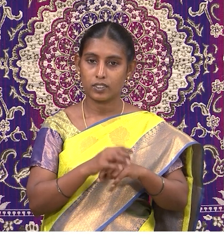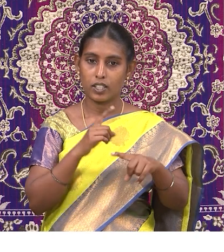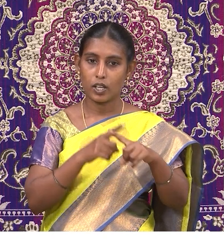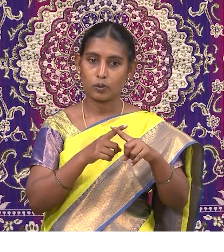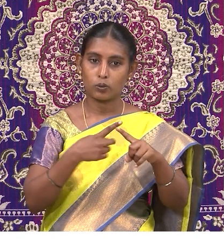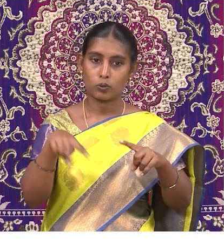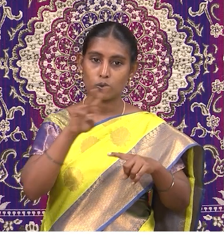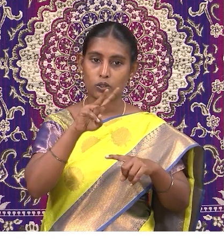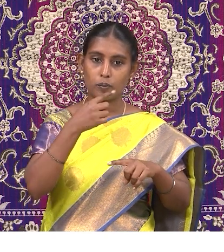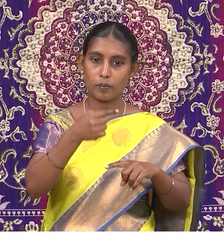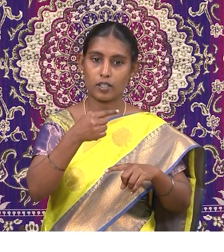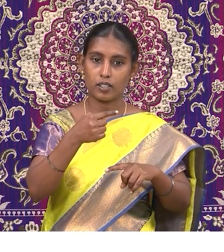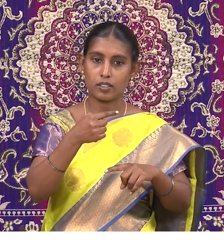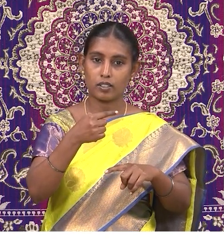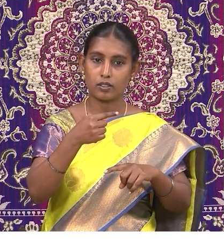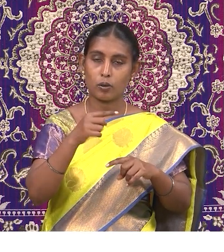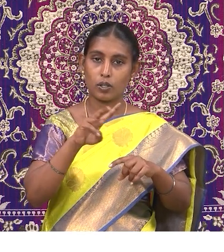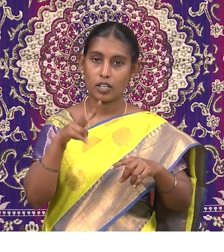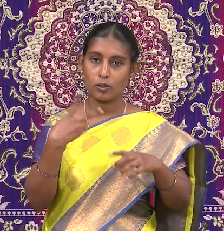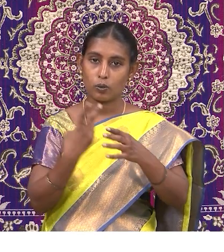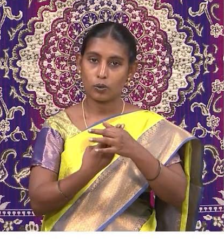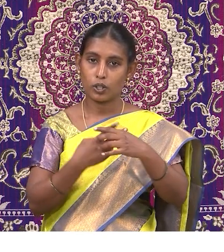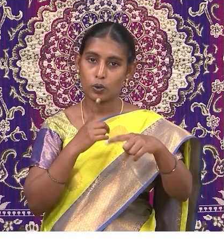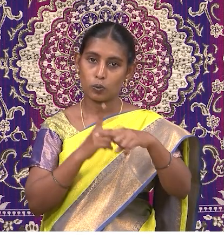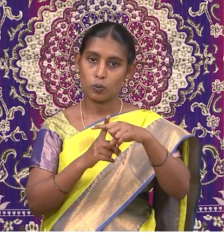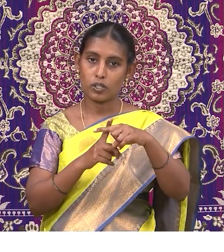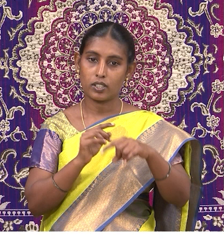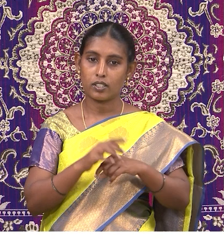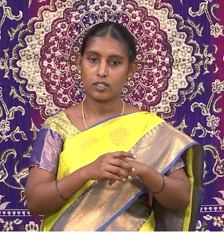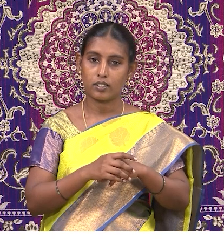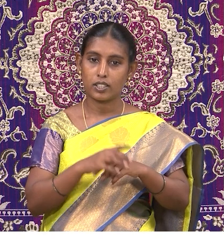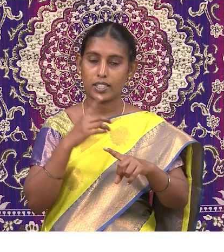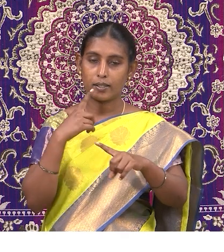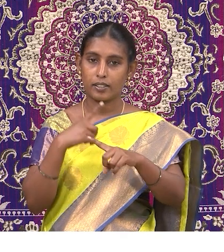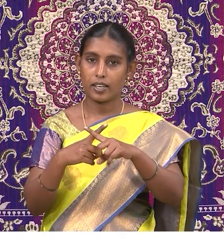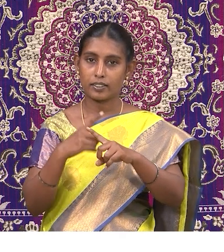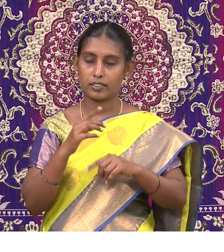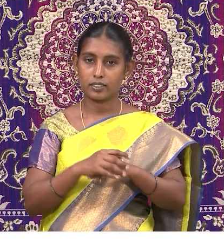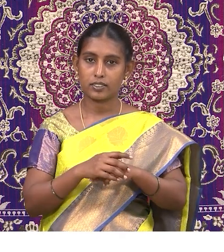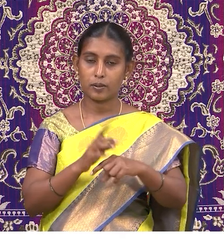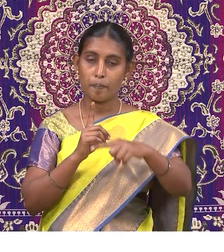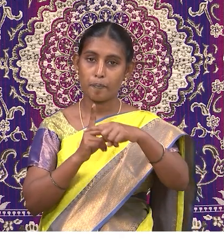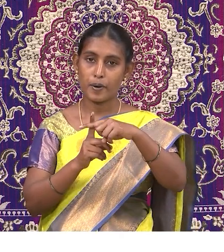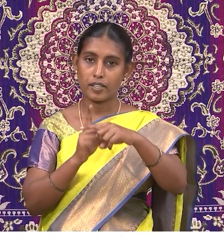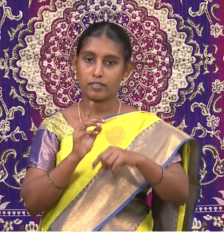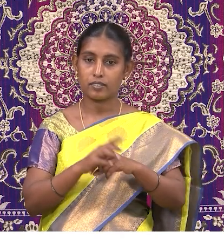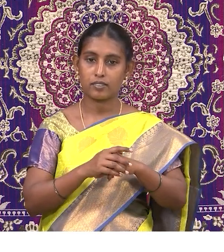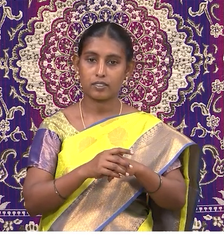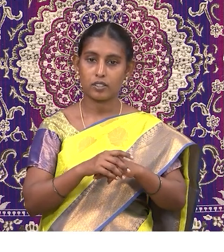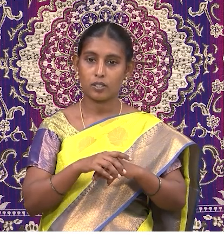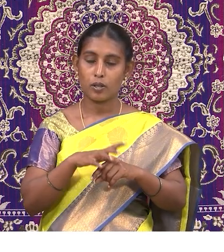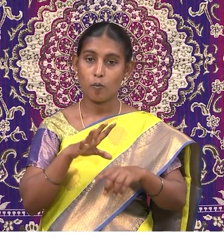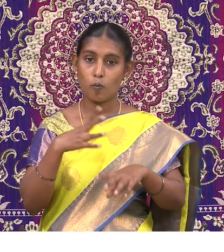x² - மூலங்களின் கூடுதலை பிராக்கெட் உள்ள போடுறோம், பக்கத்தில் எக்ஸ் ப்ளஸ்